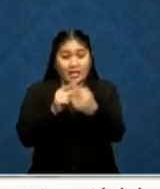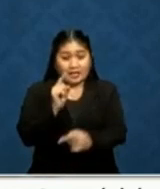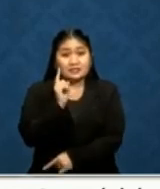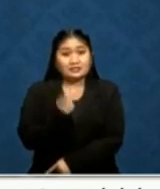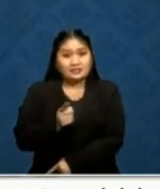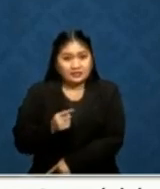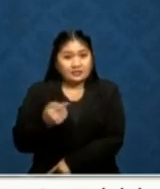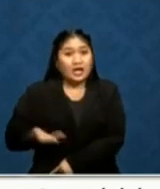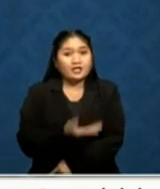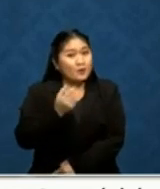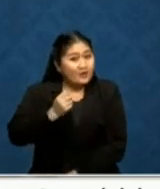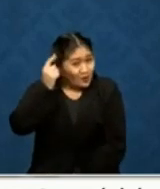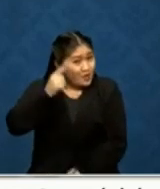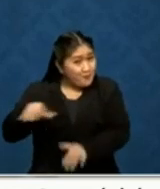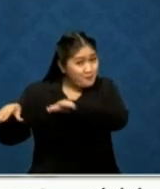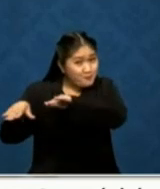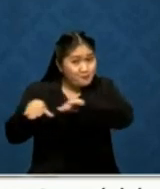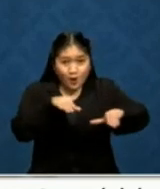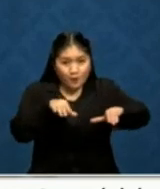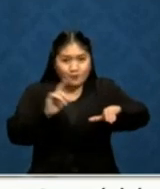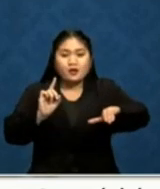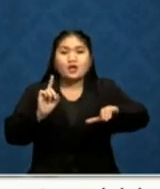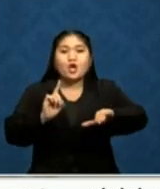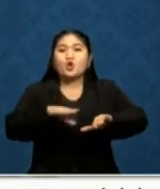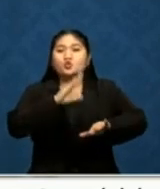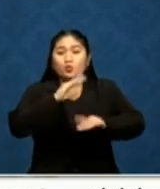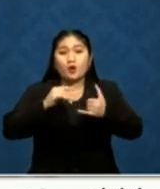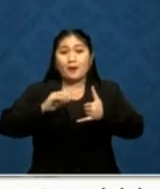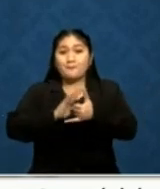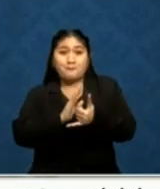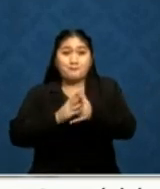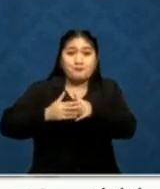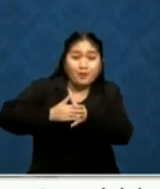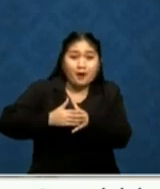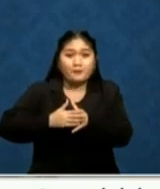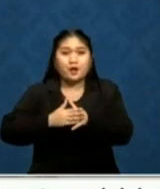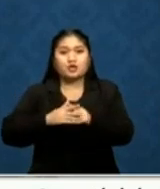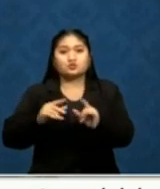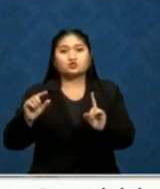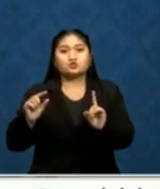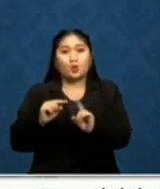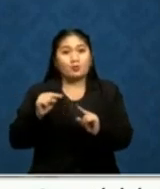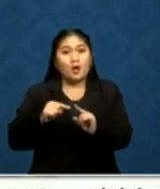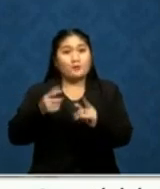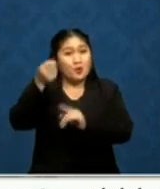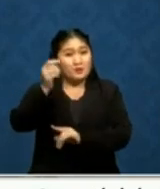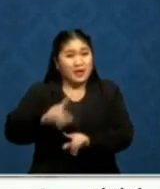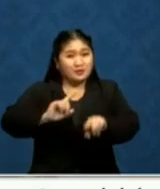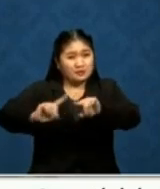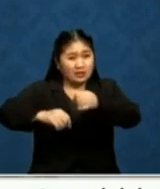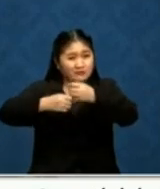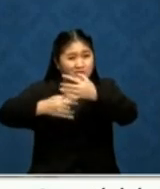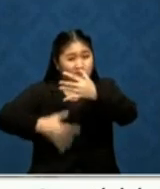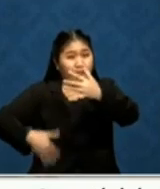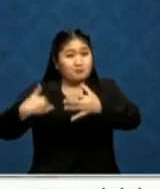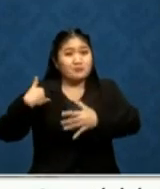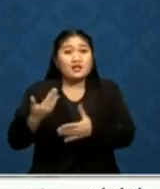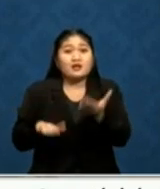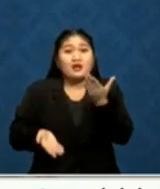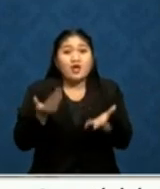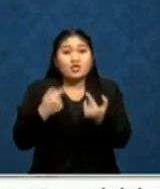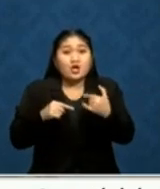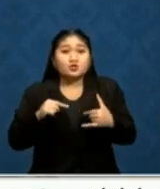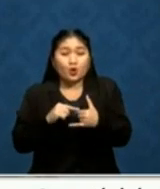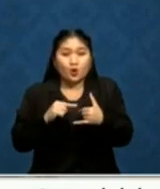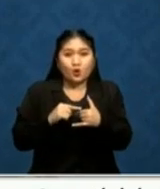าใจพร้อมๆกันในที่นี้นะคะการคุกคามทางเพศเนี่ยสามารถเกิดขึ้นได้หลายรูปแบบมากๆค่ะไม่ว่าจะเป็นรูปแบบ